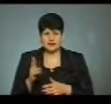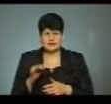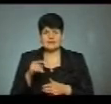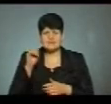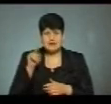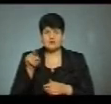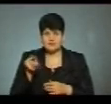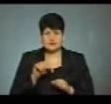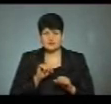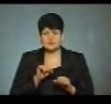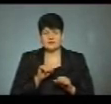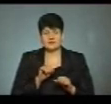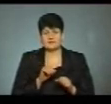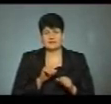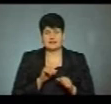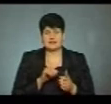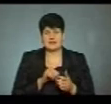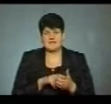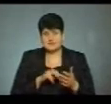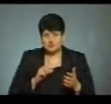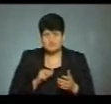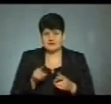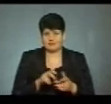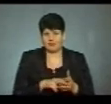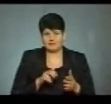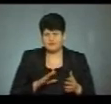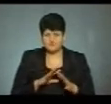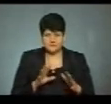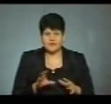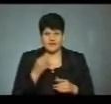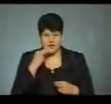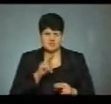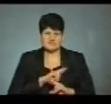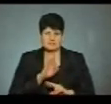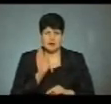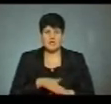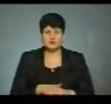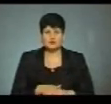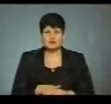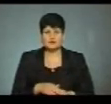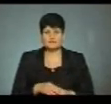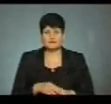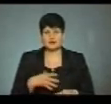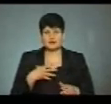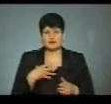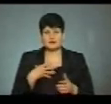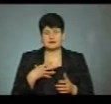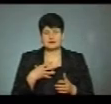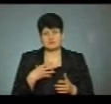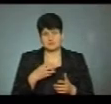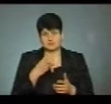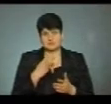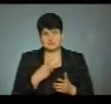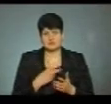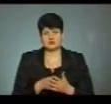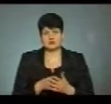він не відступиться, і ти не відступишся. Краще загинути, ніж покрити, скажімо так, своє ім'я, свій рід, ганьбою, те, що